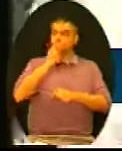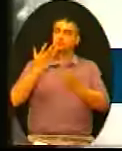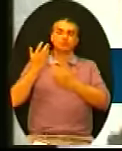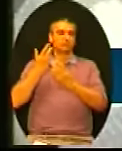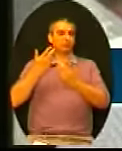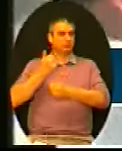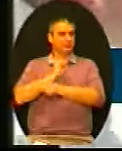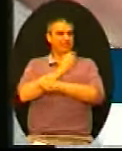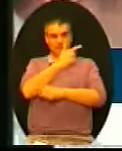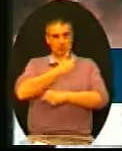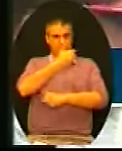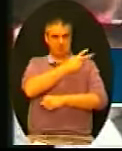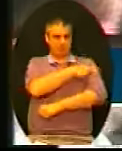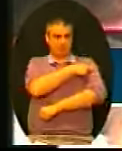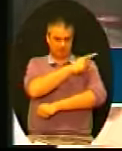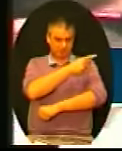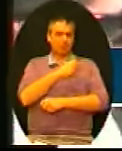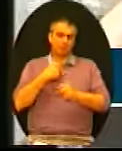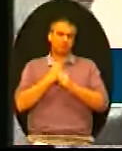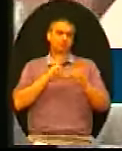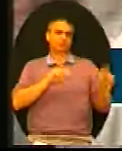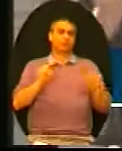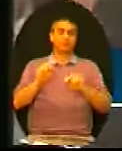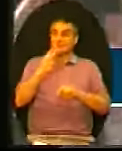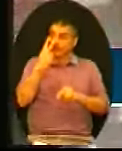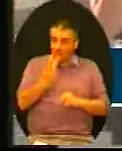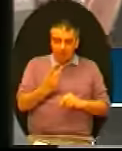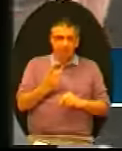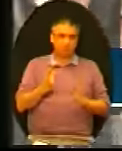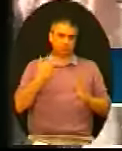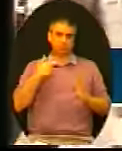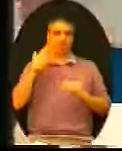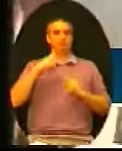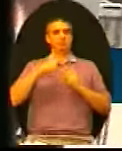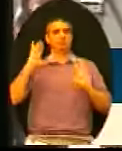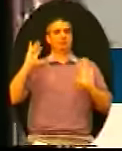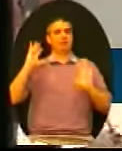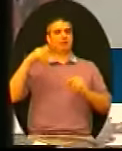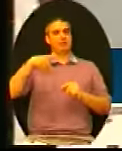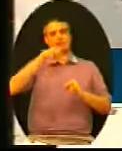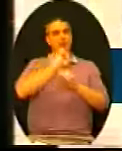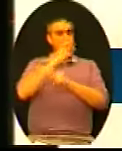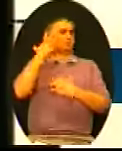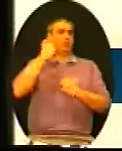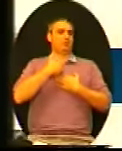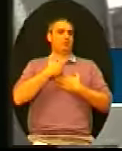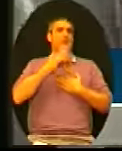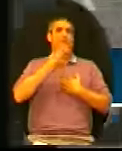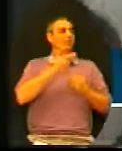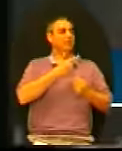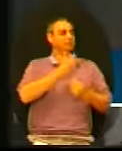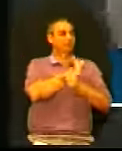הסוהרים, תפקדתי כמו כולם. ברגע שהם ראו את זה, אז אני הייתי מלך גם כן אצל האסירים,